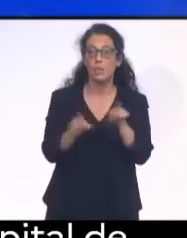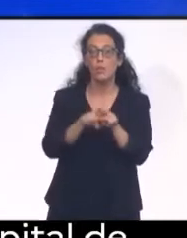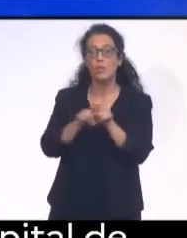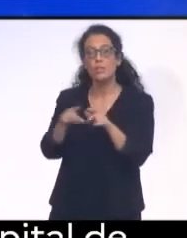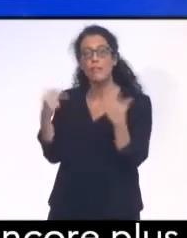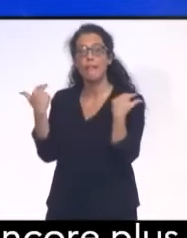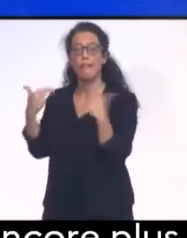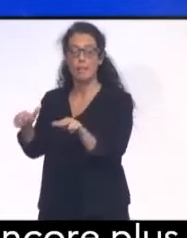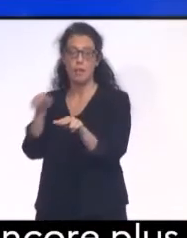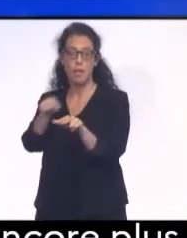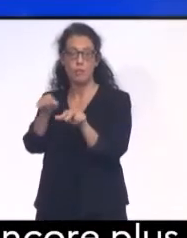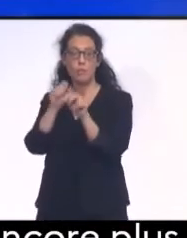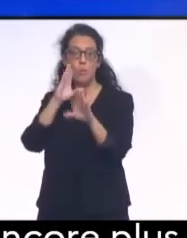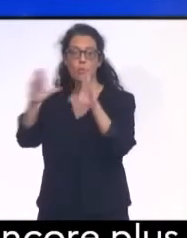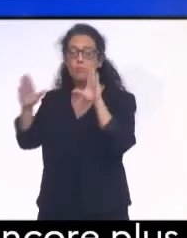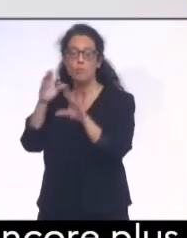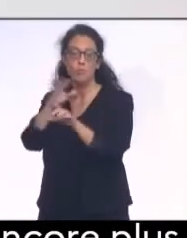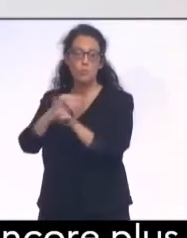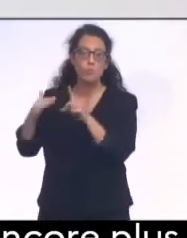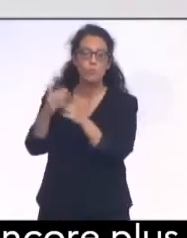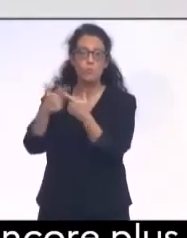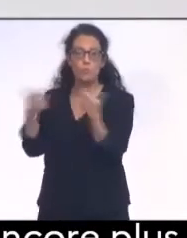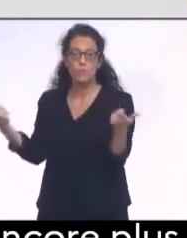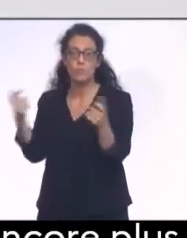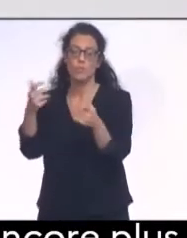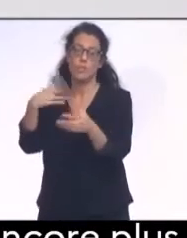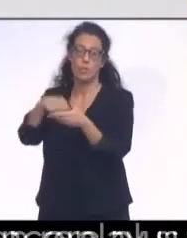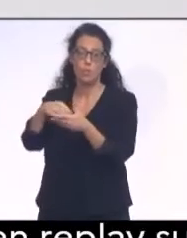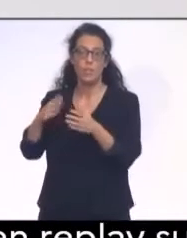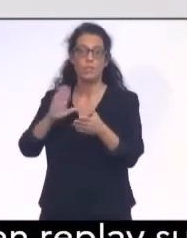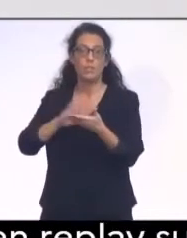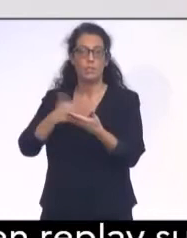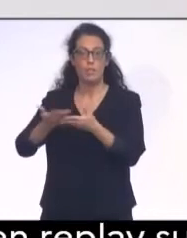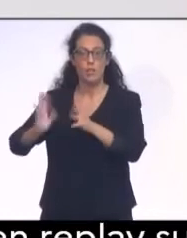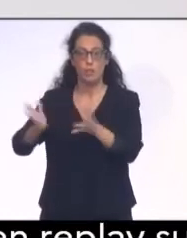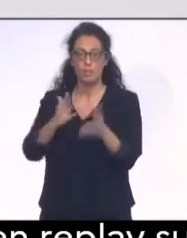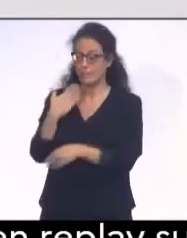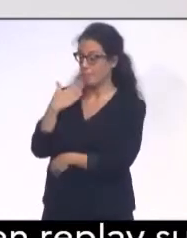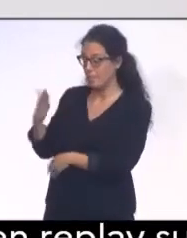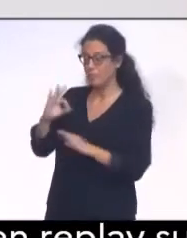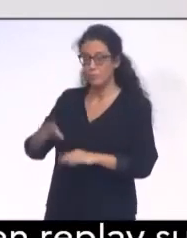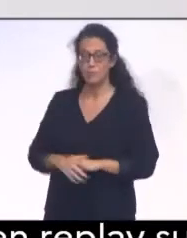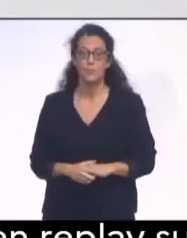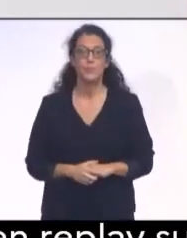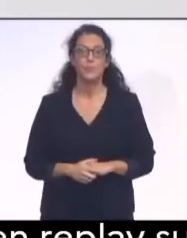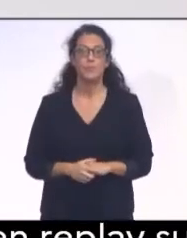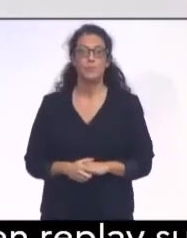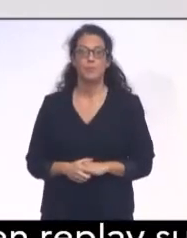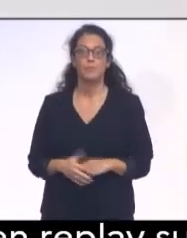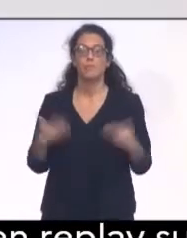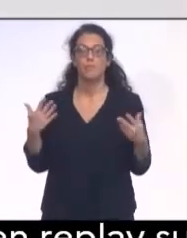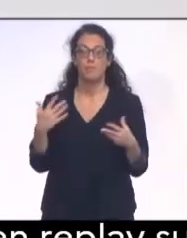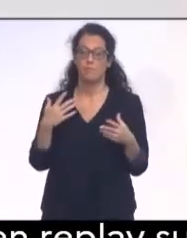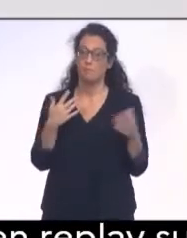avec traduction en langue des signes pour les personnes malentendantes. Je remercie les interprètes. J'organise des points d'information